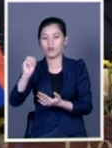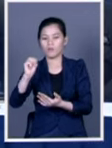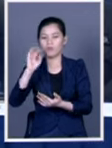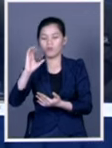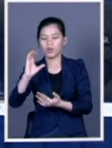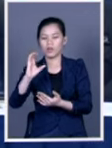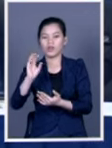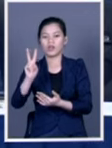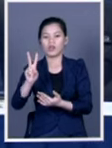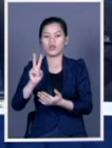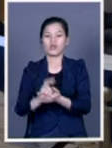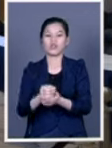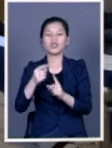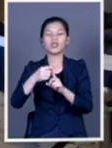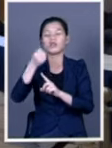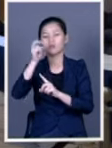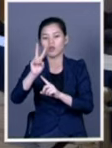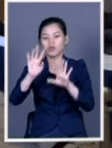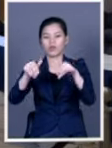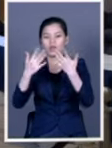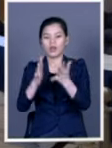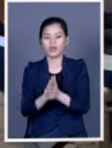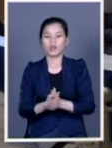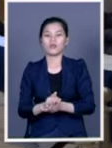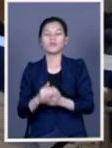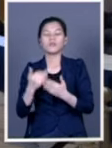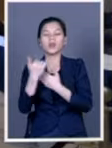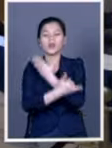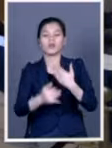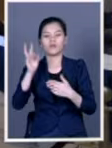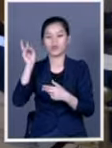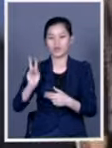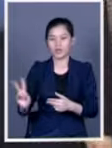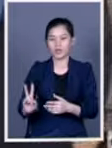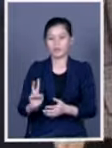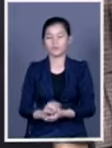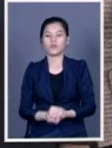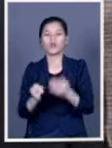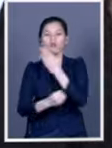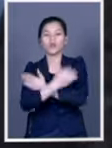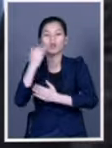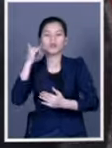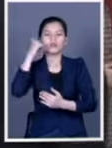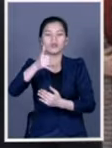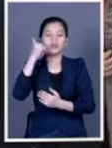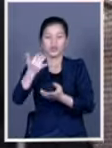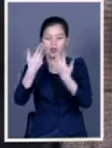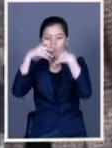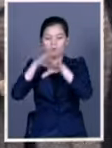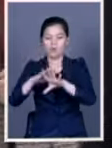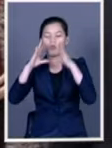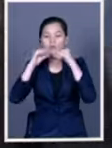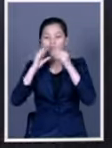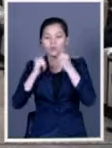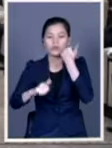อด CLMB ครั้งที่12ให้แก่สาธารณรัฐสังคมนิยมเวียดนามในโอกาสเดินทางเข้าร่วมกองประชุมสุดยอดครั้